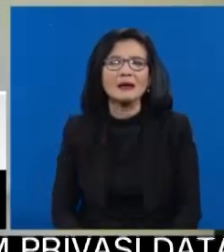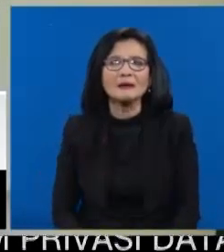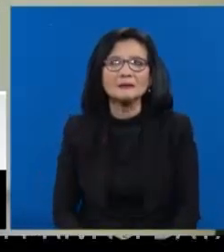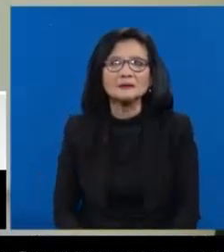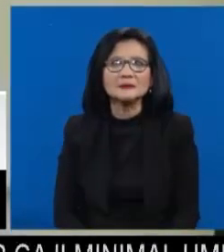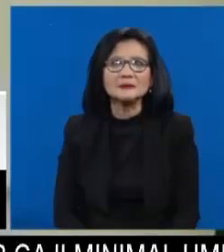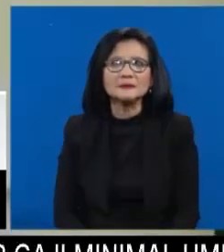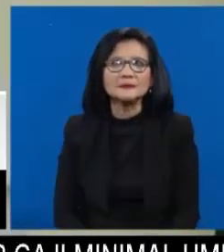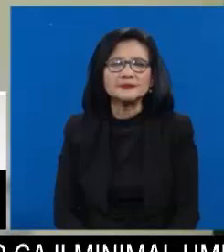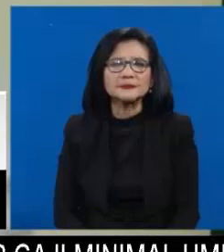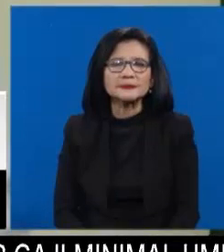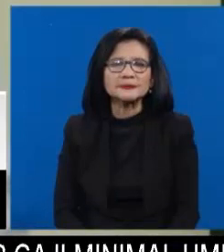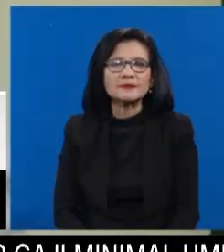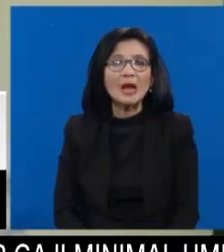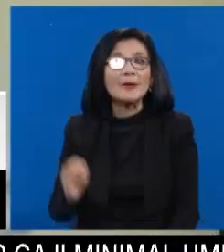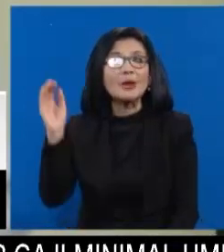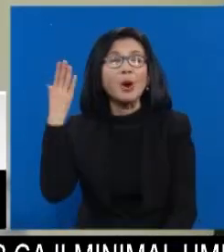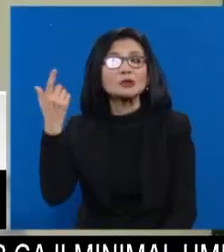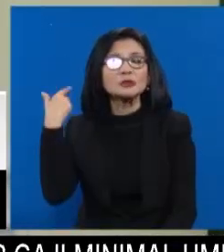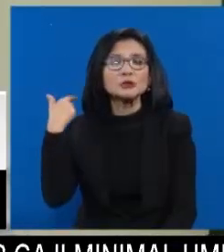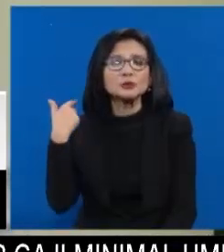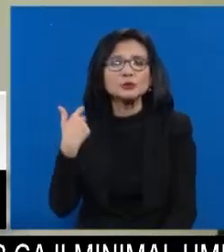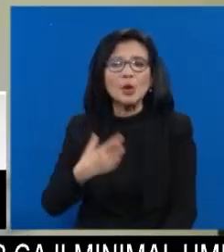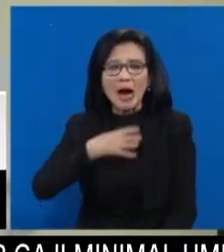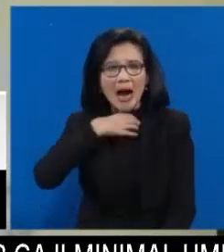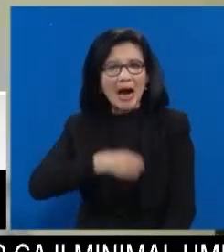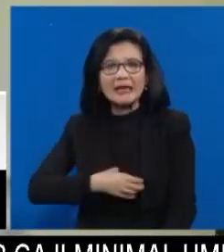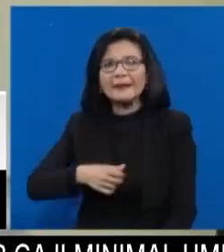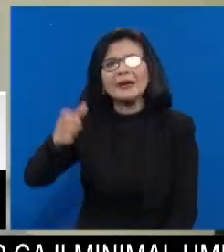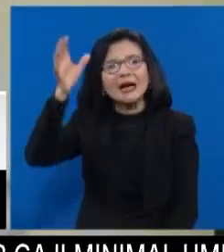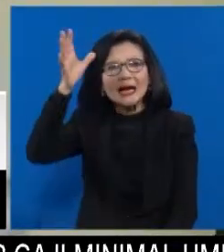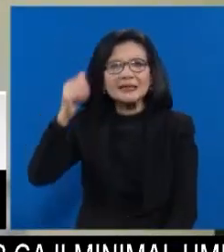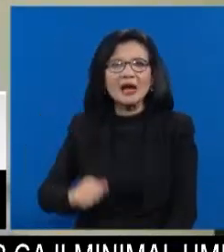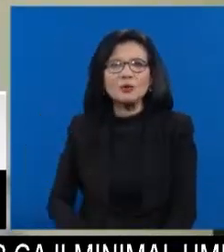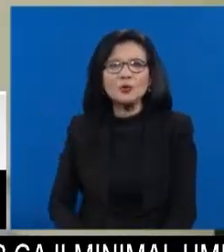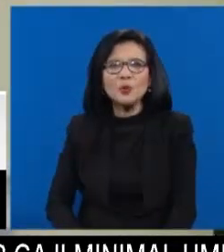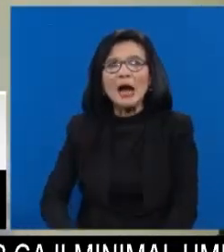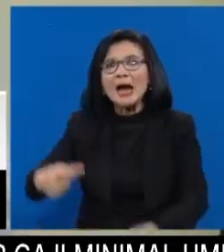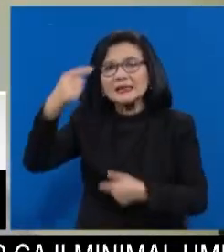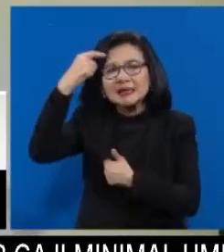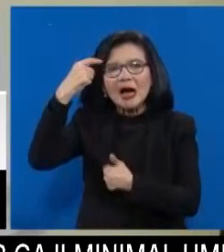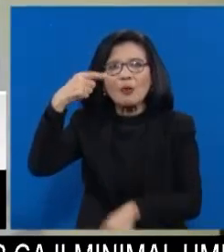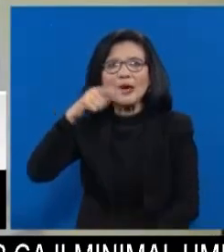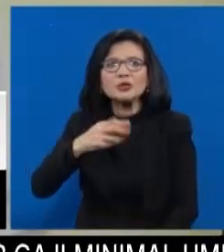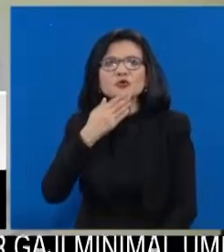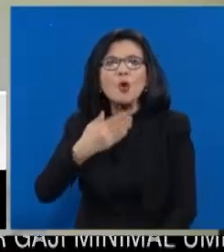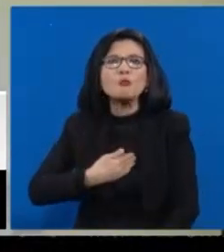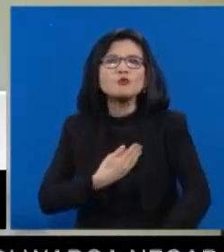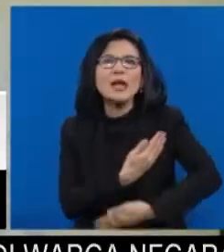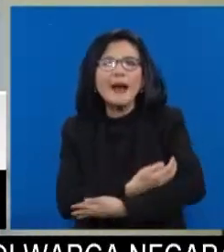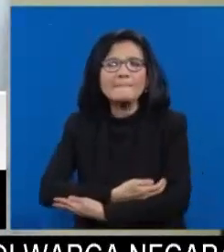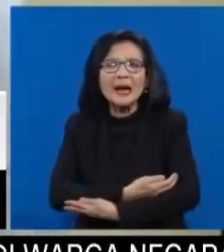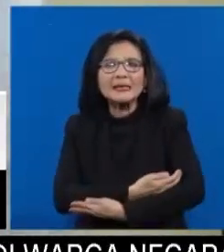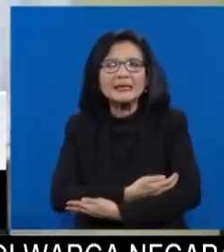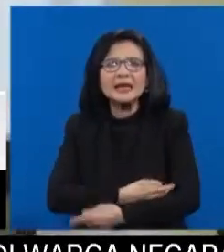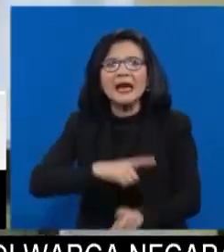Memang pada waktu itu majelis belum mengetahui bahwa kondisi dari terdakwa ini punya anak. Sidang pertama di tanggal